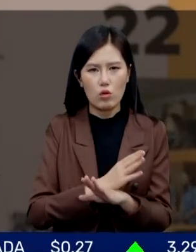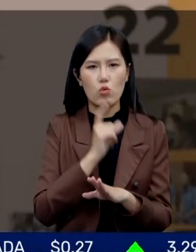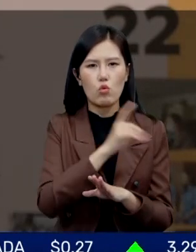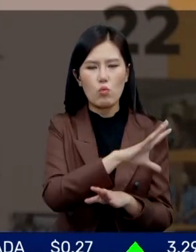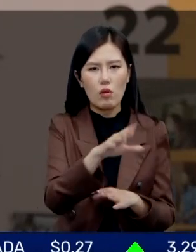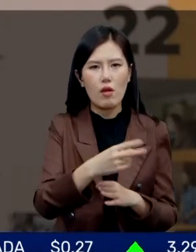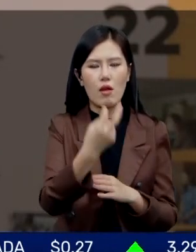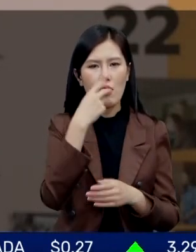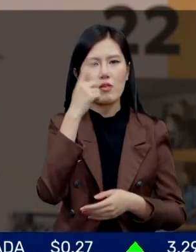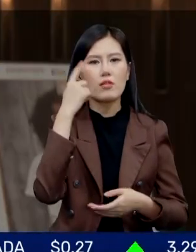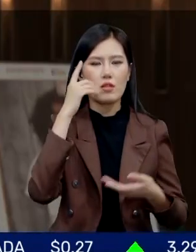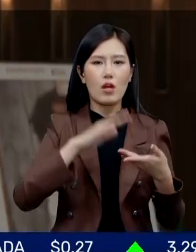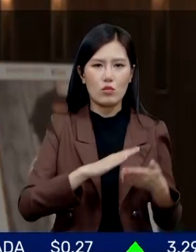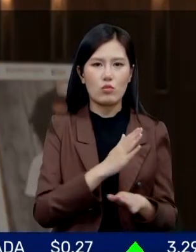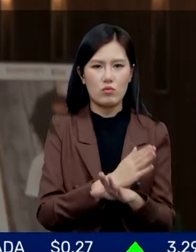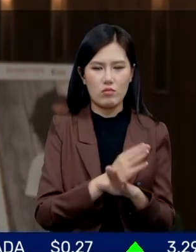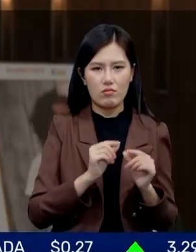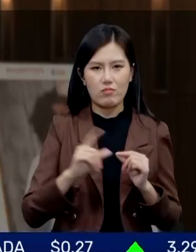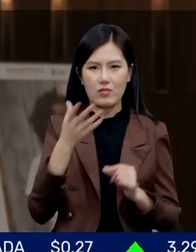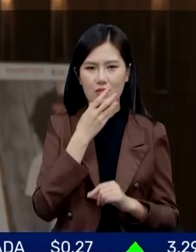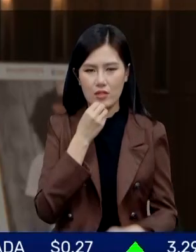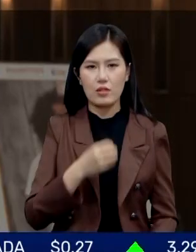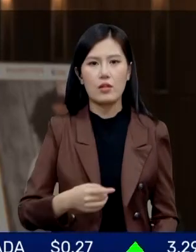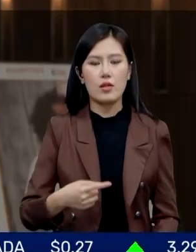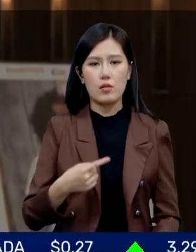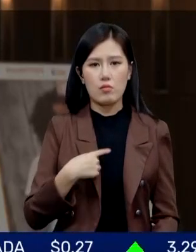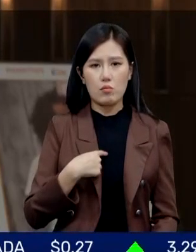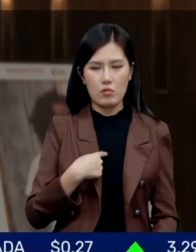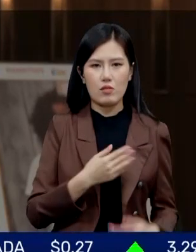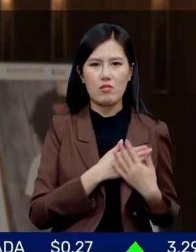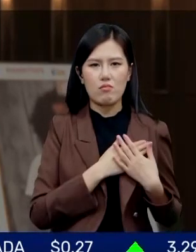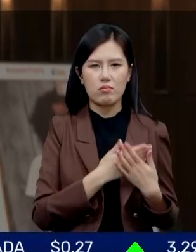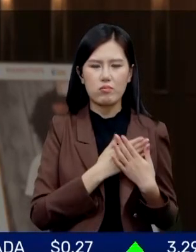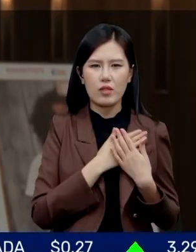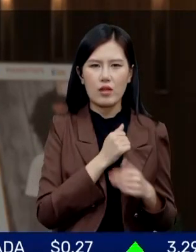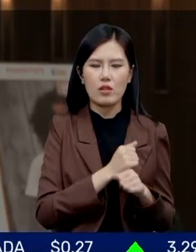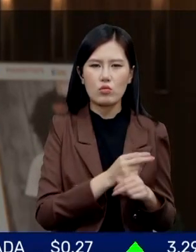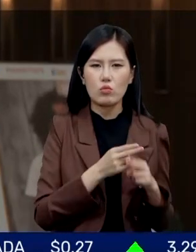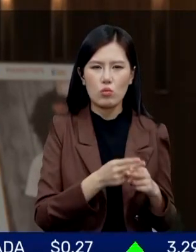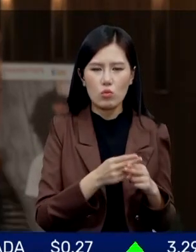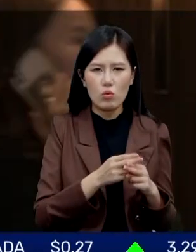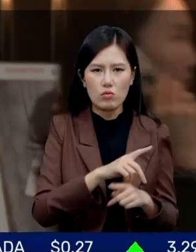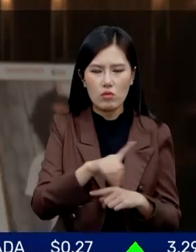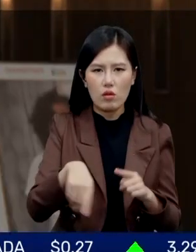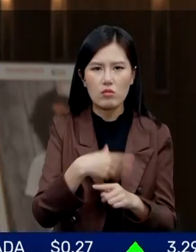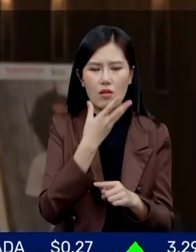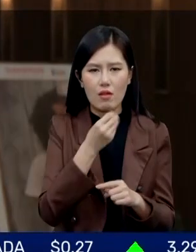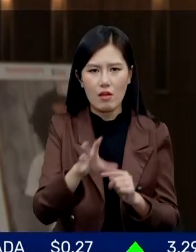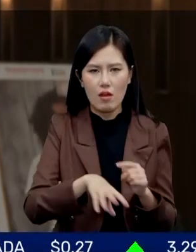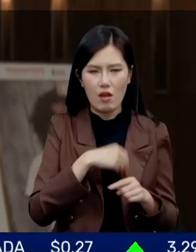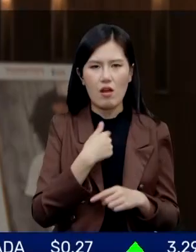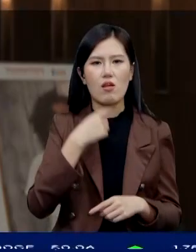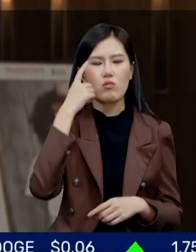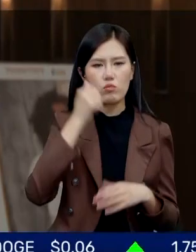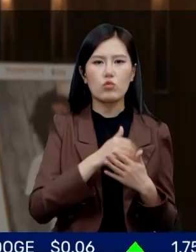Одоо эхлийн гарааг маань тавьчихсан. Танд руу ажил хийснээр яг надад ямар давуу бий болох юм гэдэг талаар ерөөдөө боломж үүсгэв. Би авсан. Тэгээд